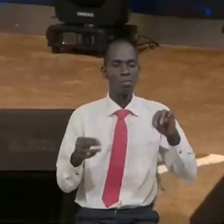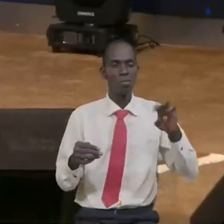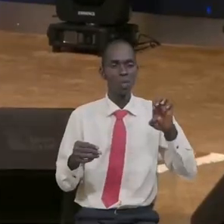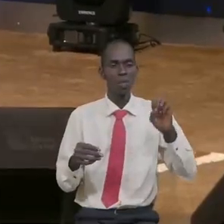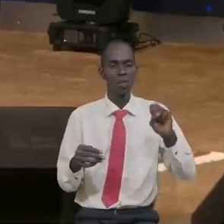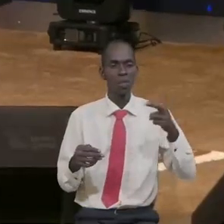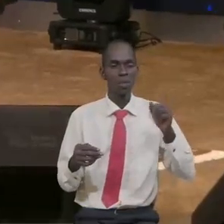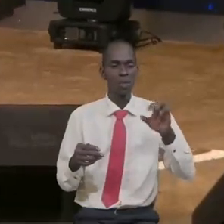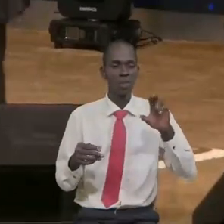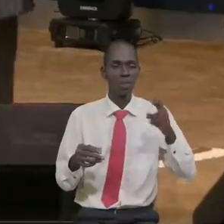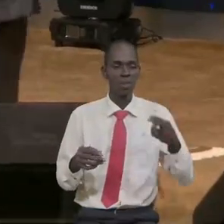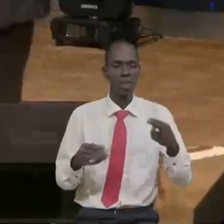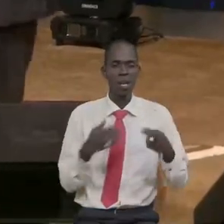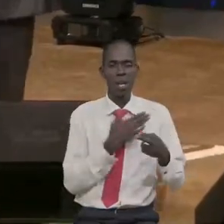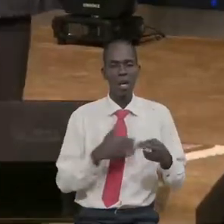à l'ouverture